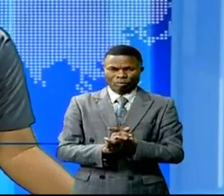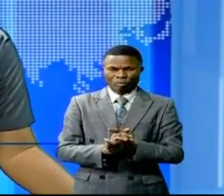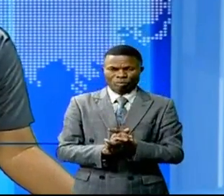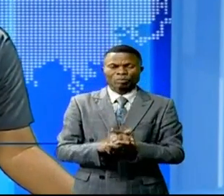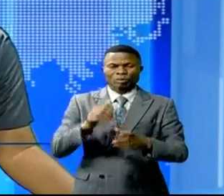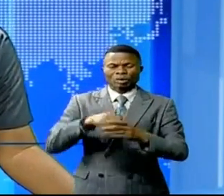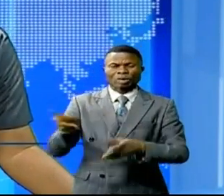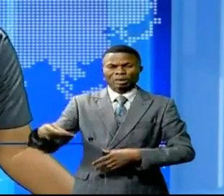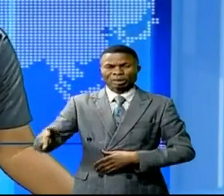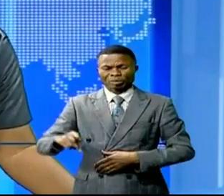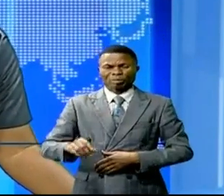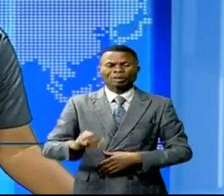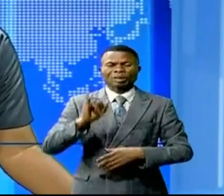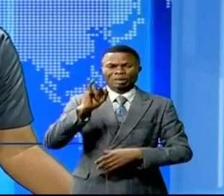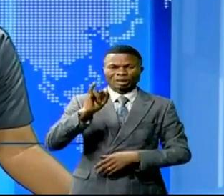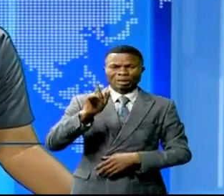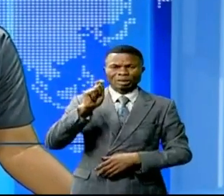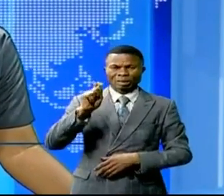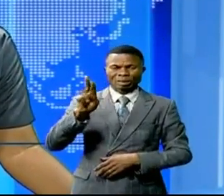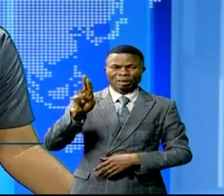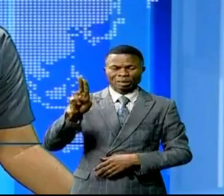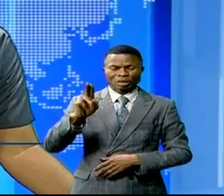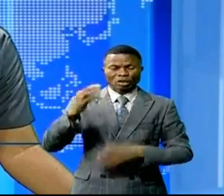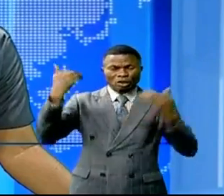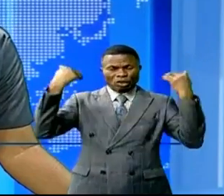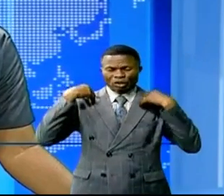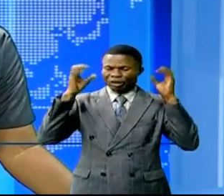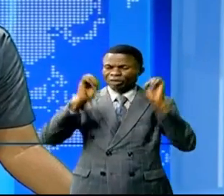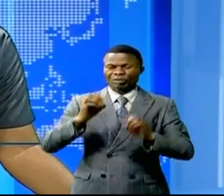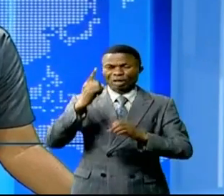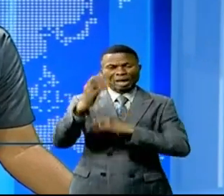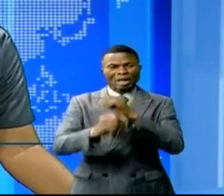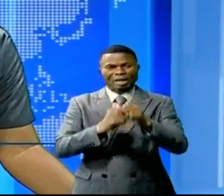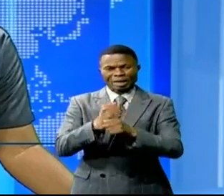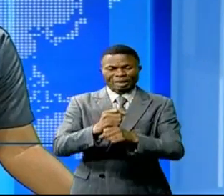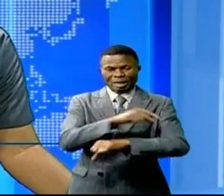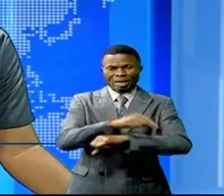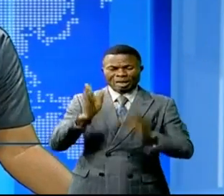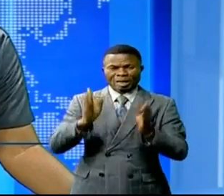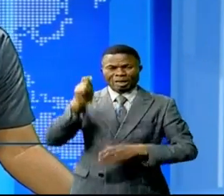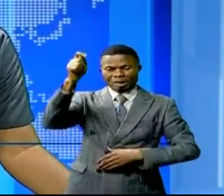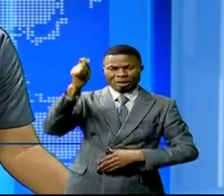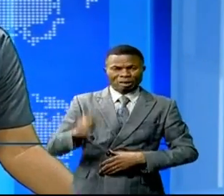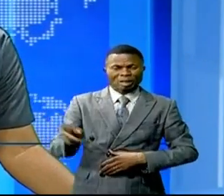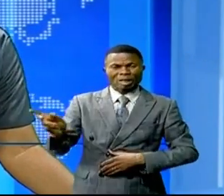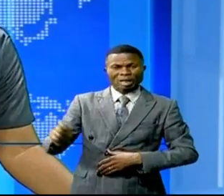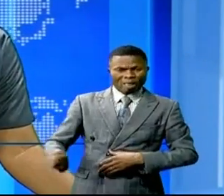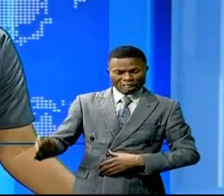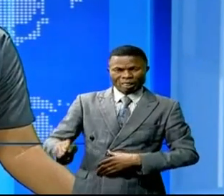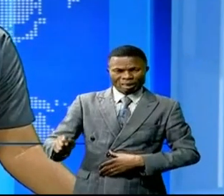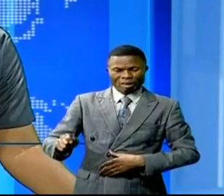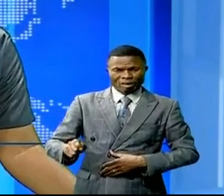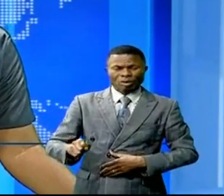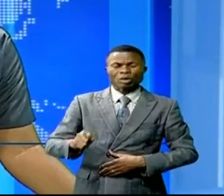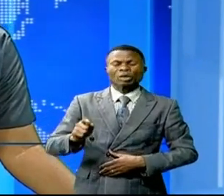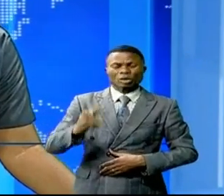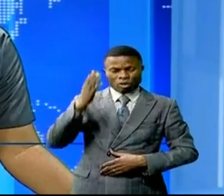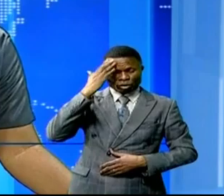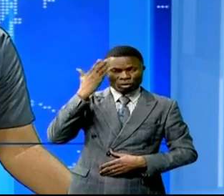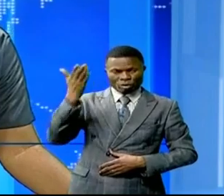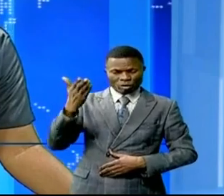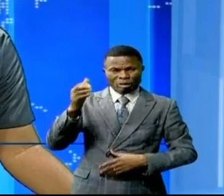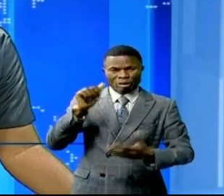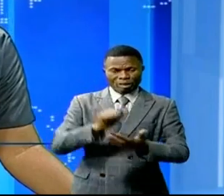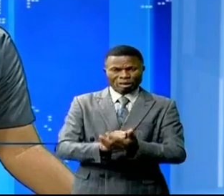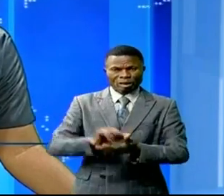dans la province de l'Ituri, est sans chef depuis environ une année. L'administrateur militaire de ce territoire est finalement connu. Il s'agit